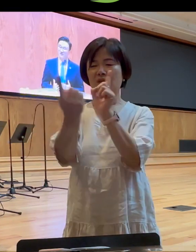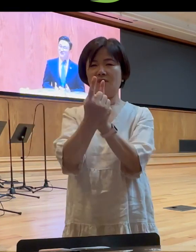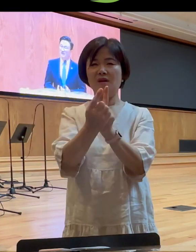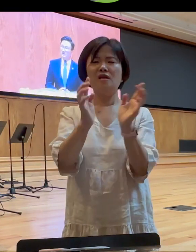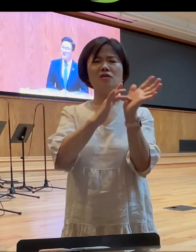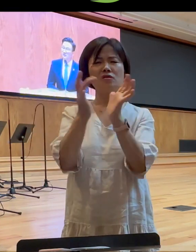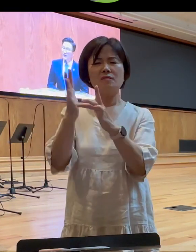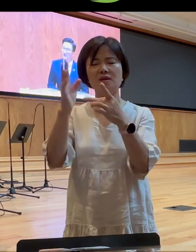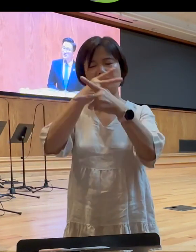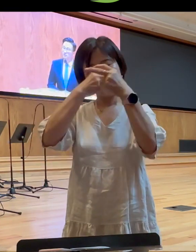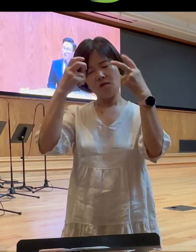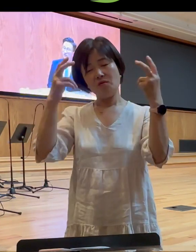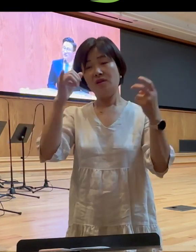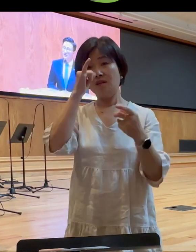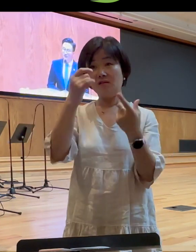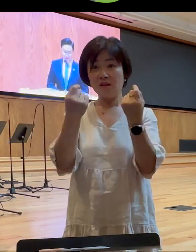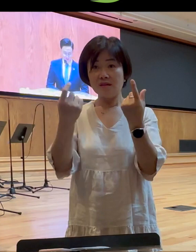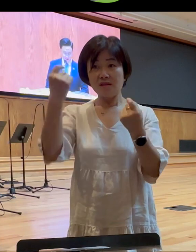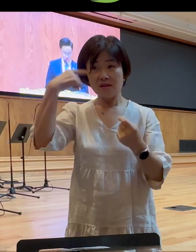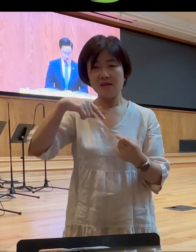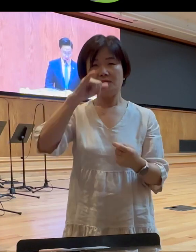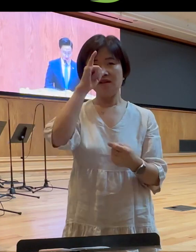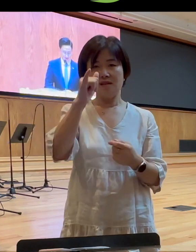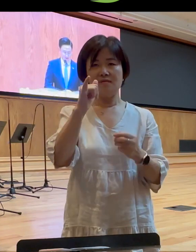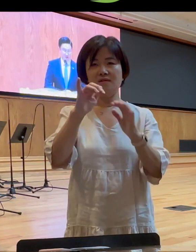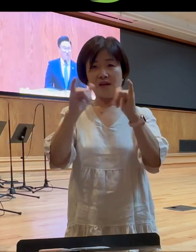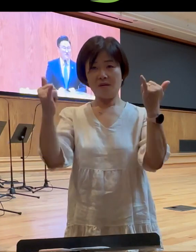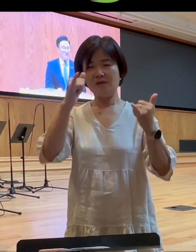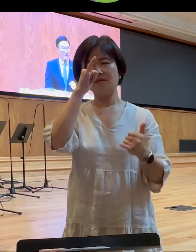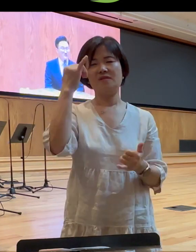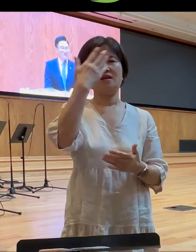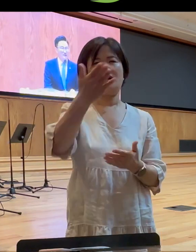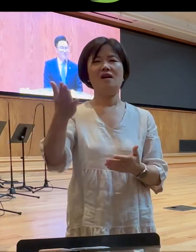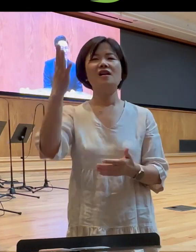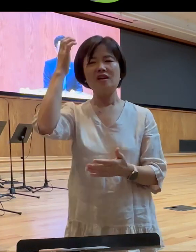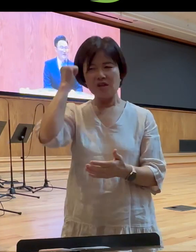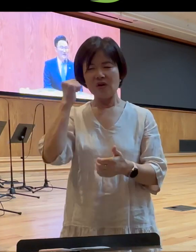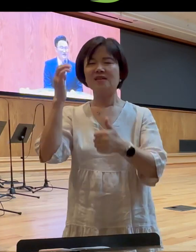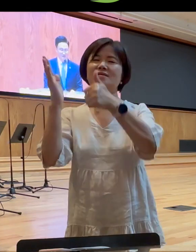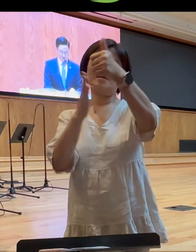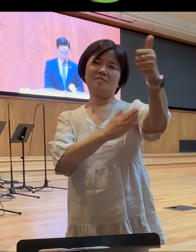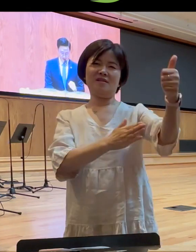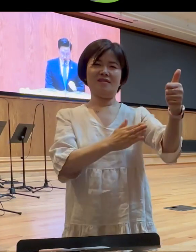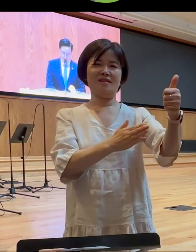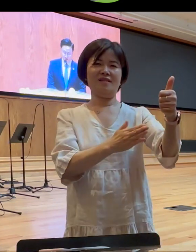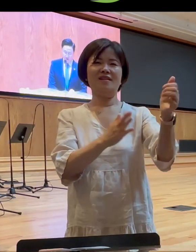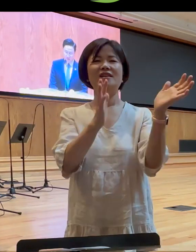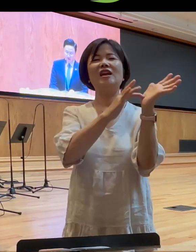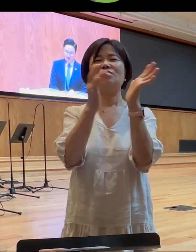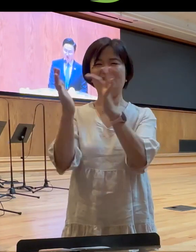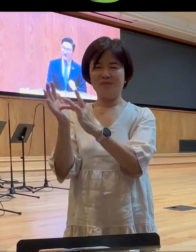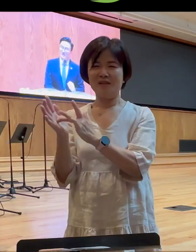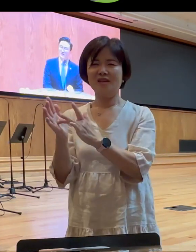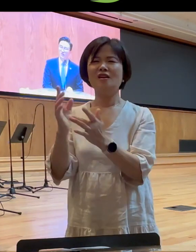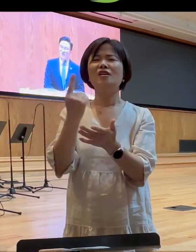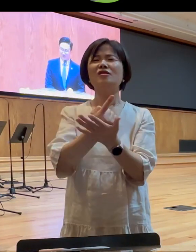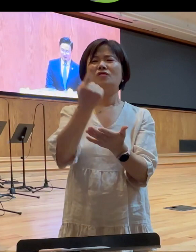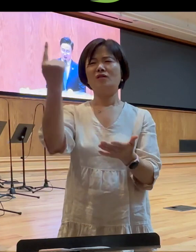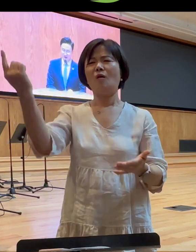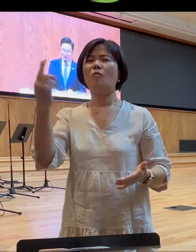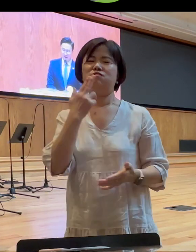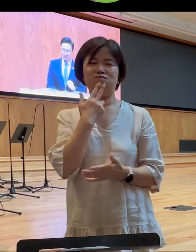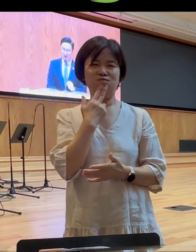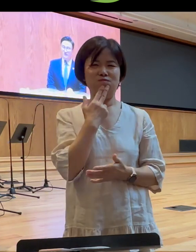있는 듯한 느낌을 받으시는 분이 있으십니까? 여러분, 기억하시길 바랍니다. 예수님이 떠나신 것이